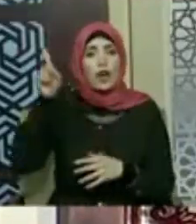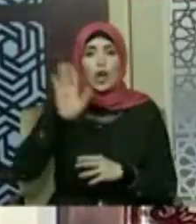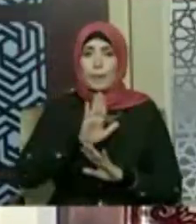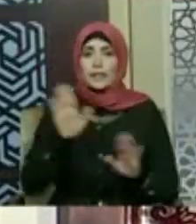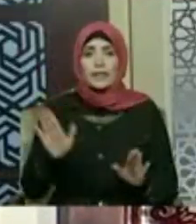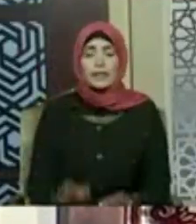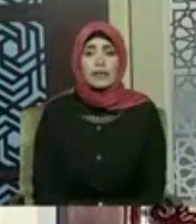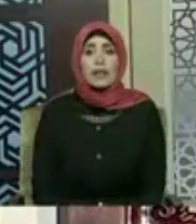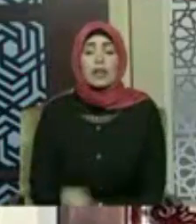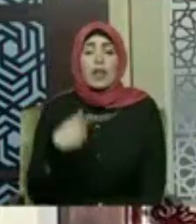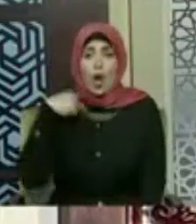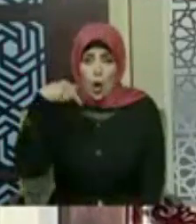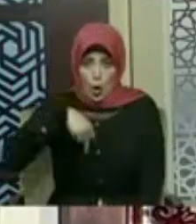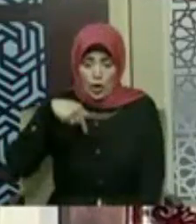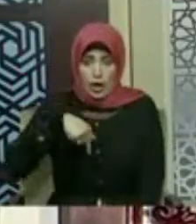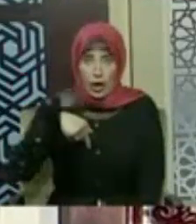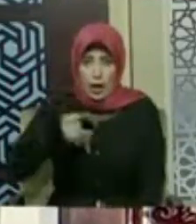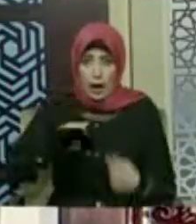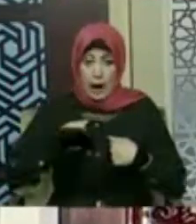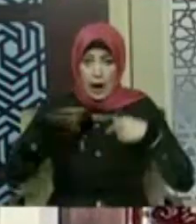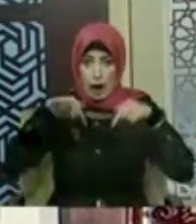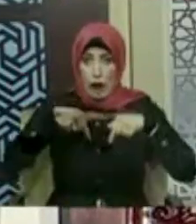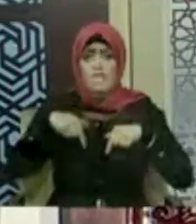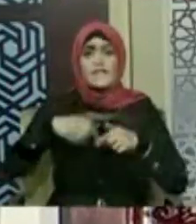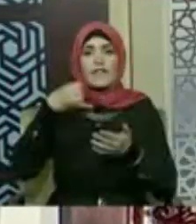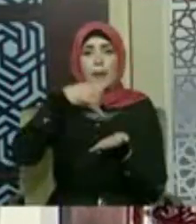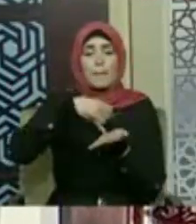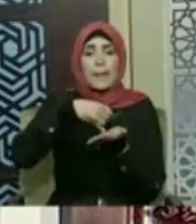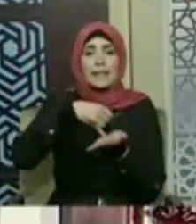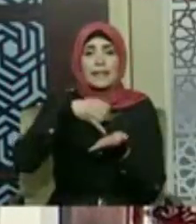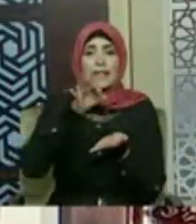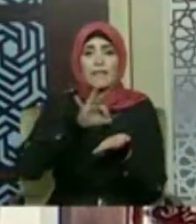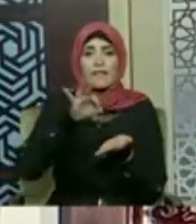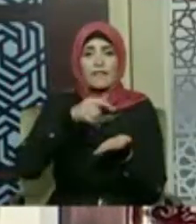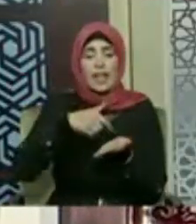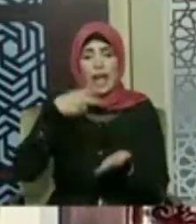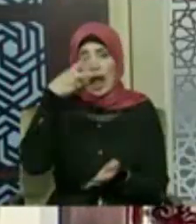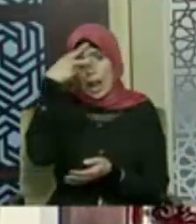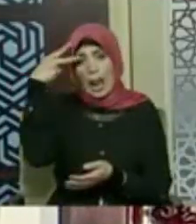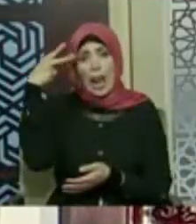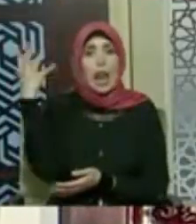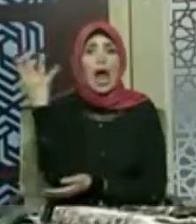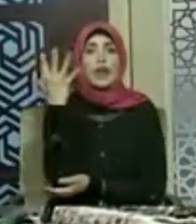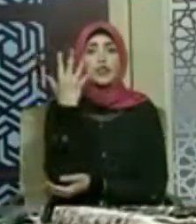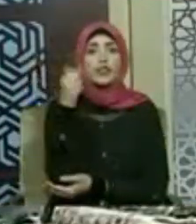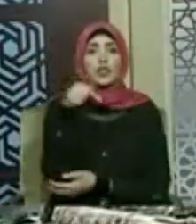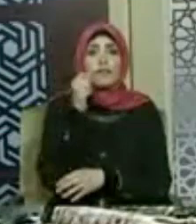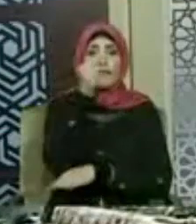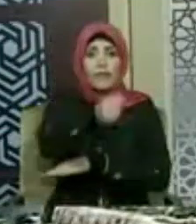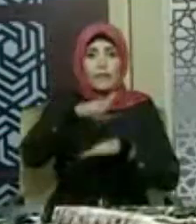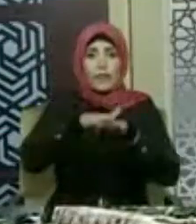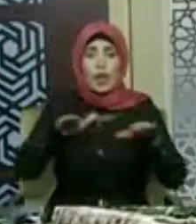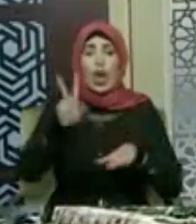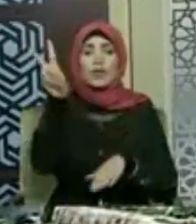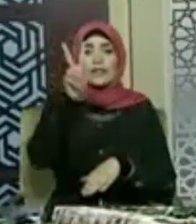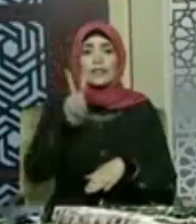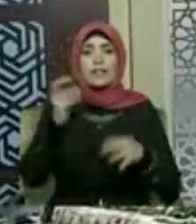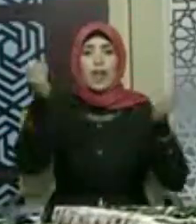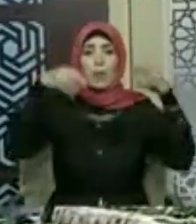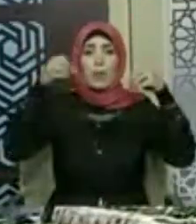نحن هنا في مدينة العريش، في أرض سيناء